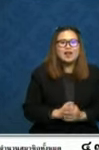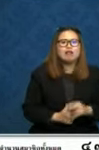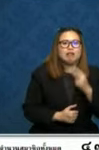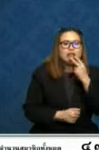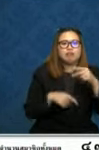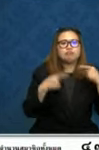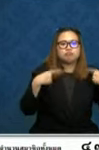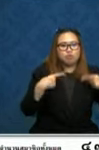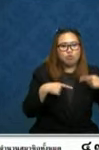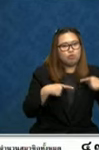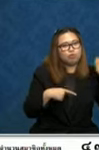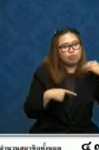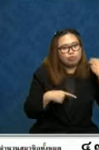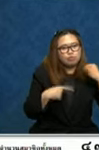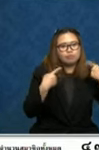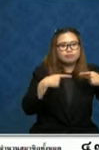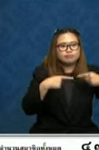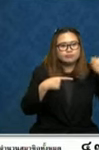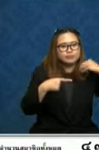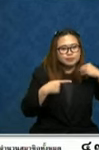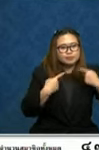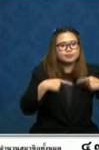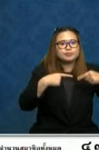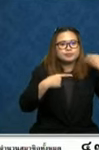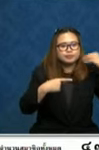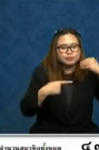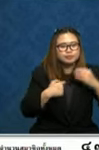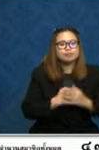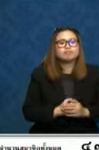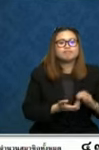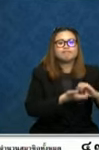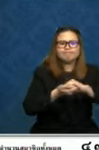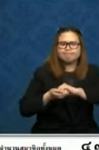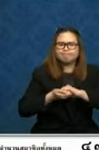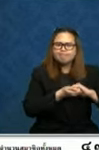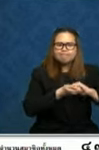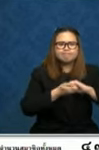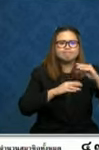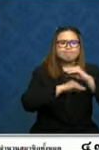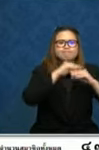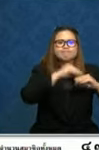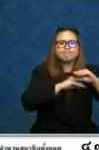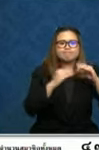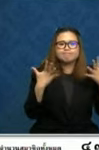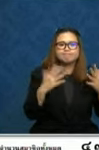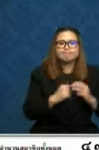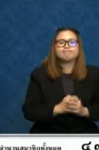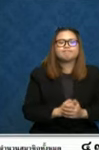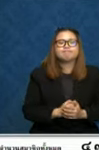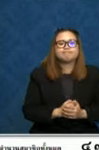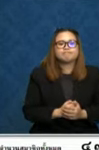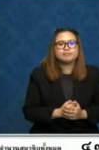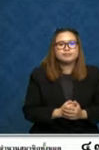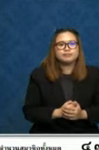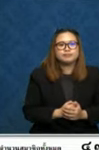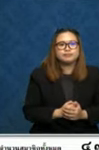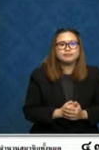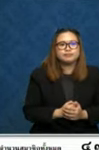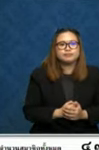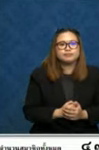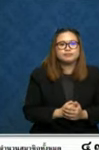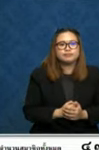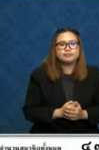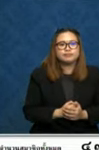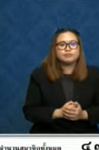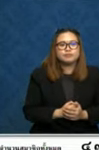ความไม่สงบเกิดขึ้นเรื่อยๆและไม่เห็นว่าโครงการที่สร้างความสามัคคีนะคะจะทำให้คนมีความสามัคคีกันแต่อย่างใดค่ะท่านประธ